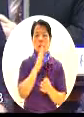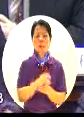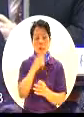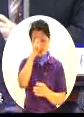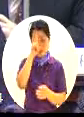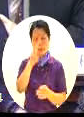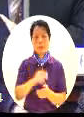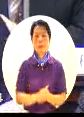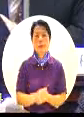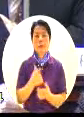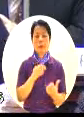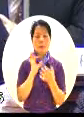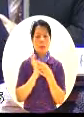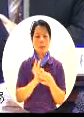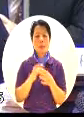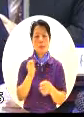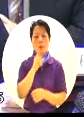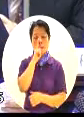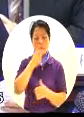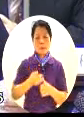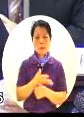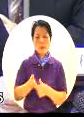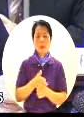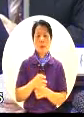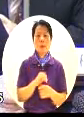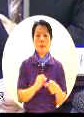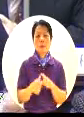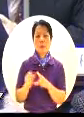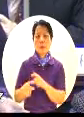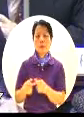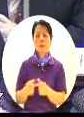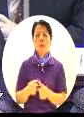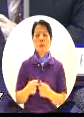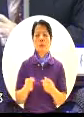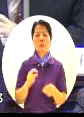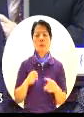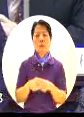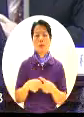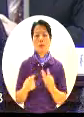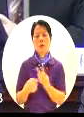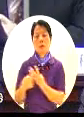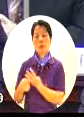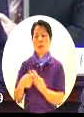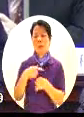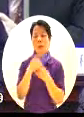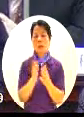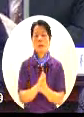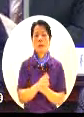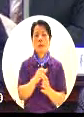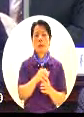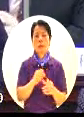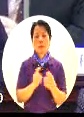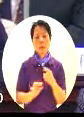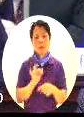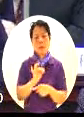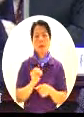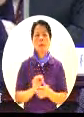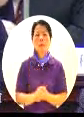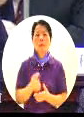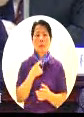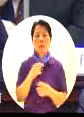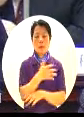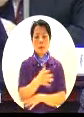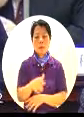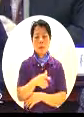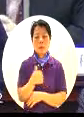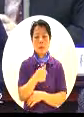待有关于污染性的一个工业产值的比例，就是讲我想迄个庄